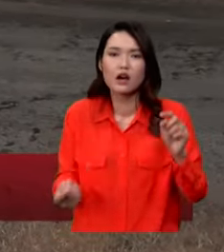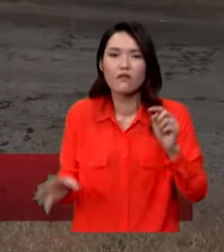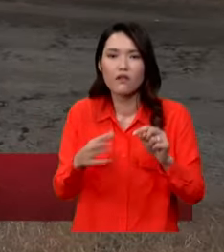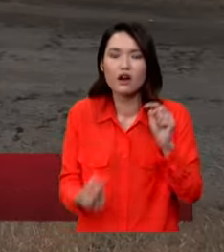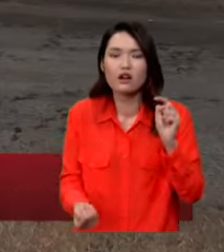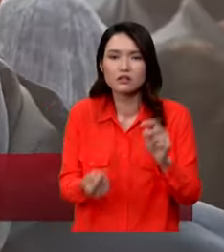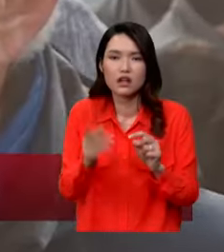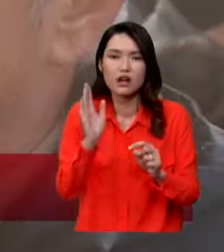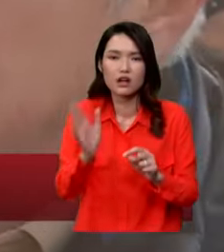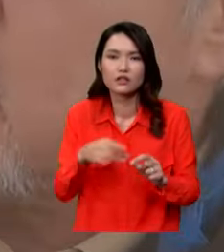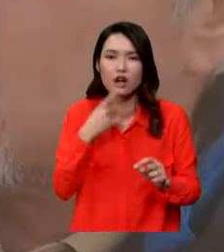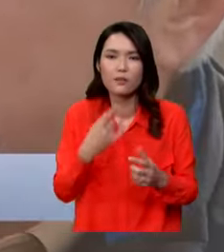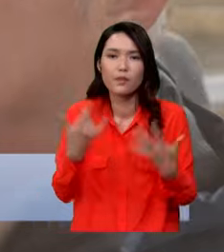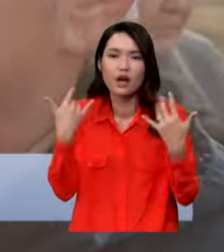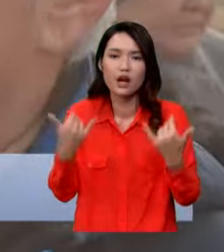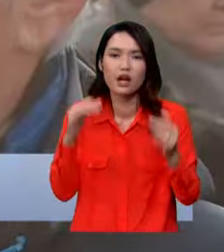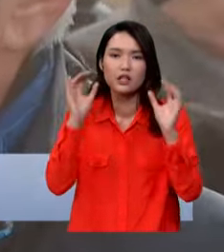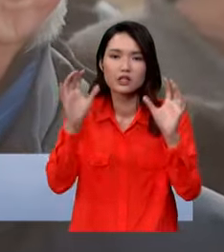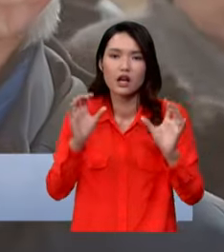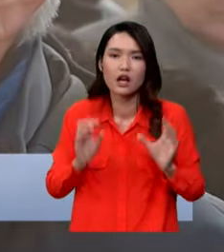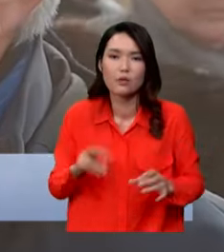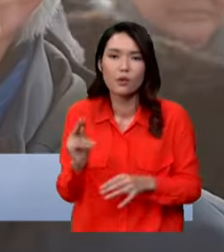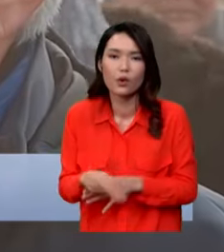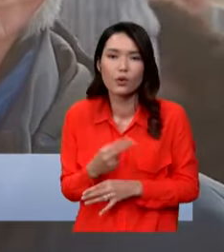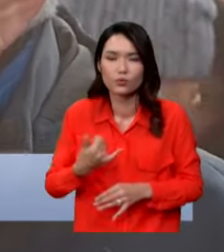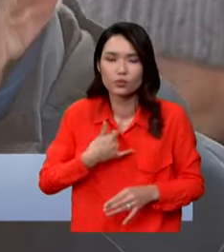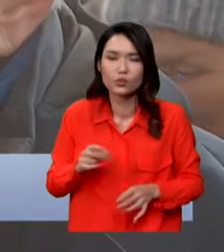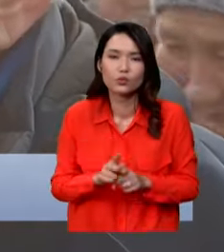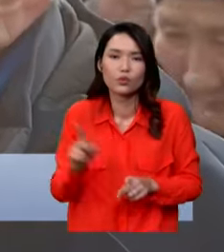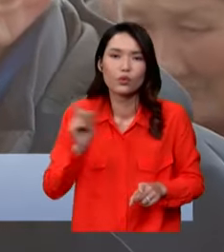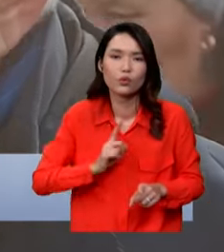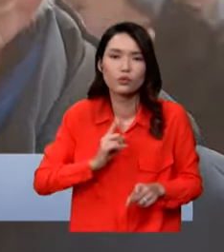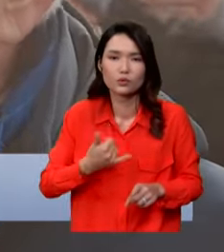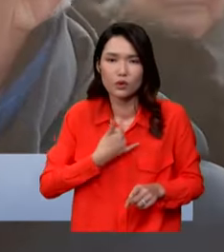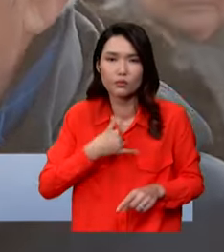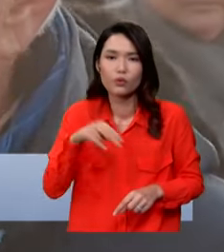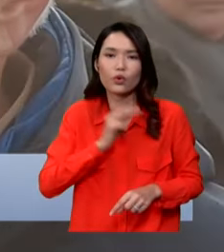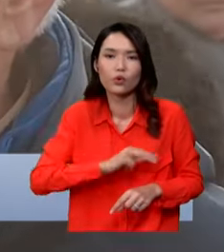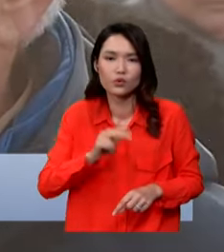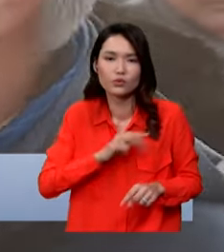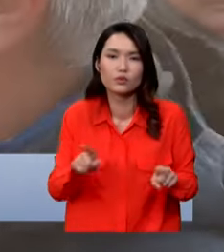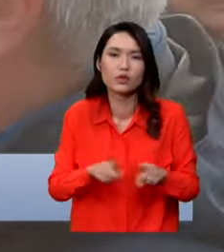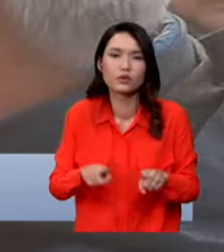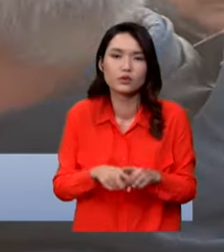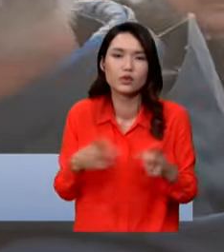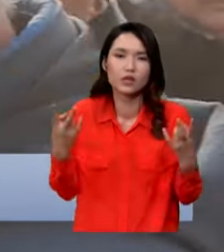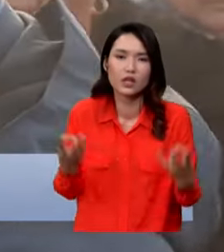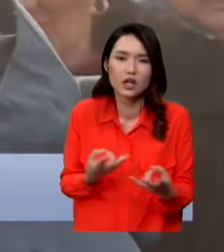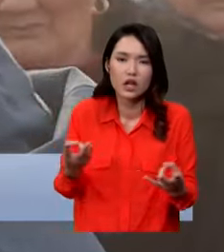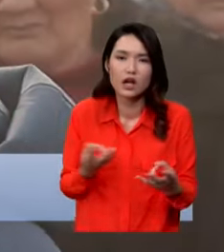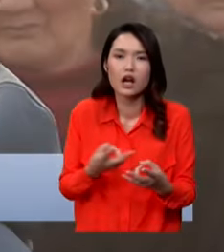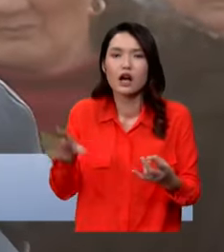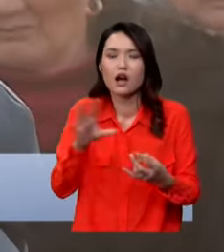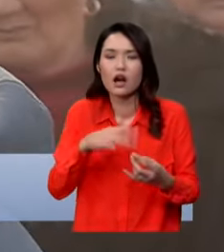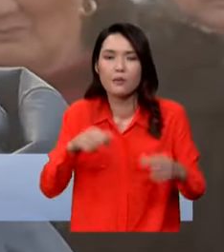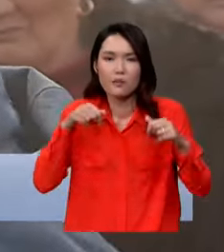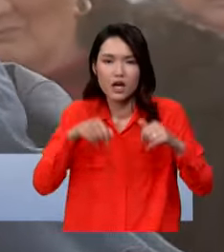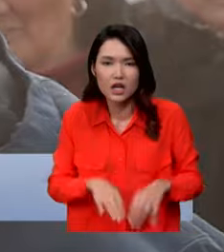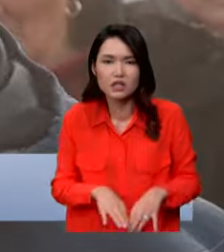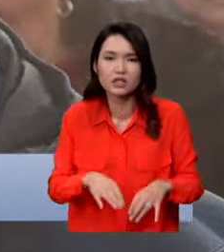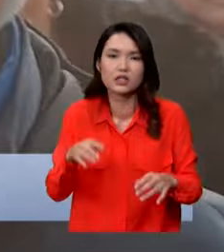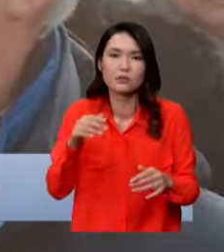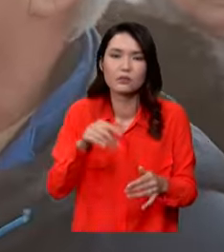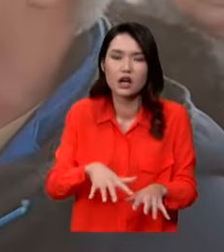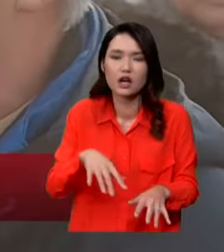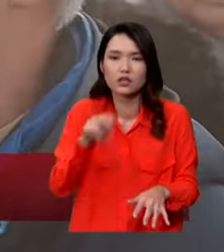екендерін айтады. Қазір данный момент корректировканы бізде күтіп тұр. Бізде жұмыссыз отыр. Бізге жұмыс керек. Корректировканы шешіп, ақшаны осындай қарағым,